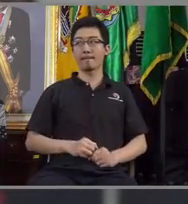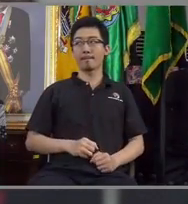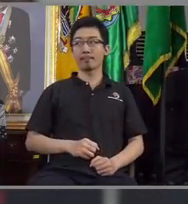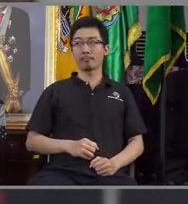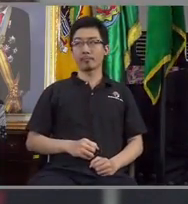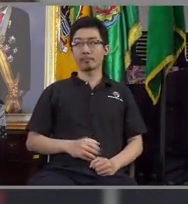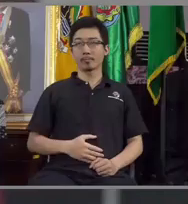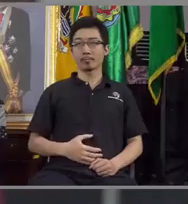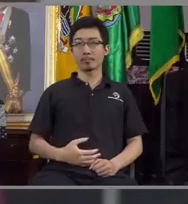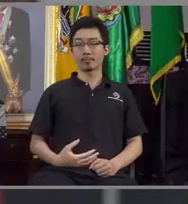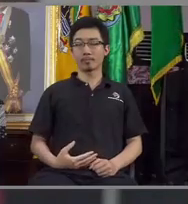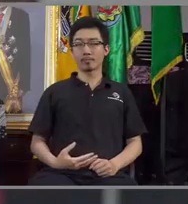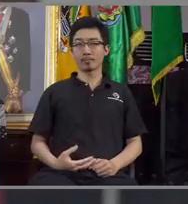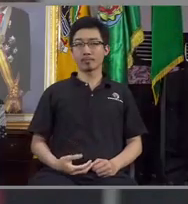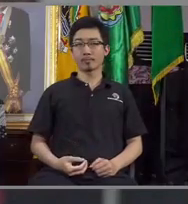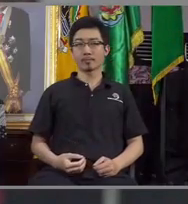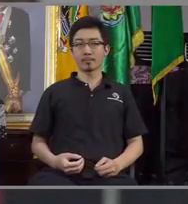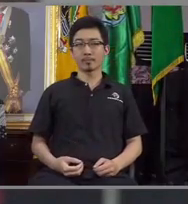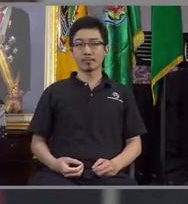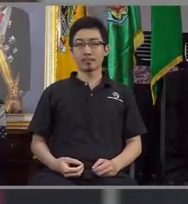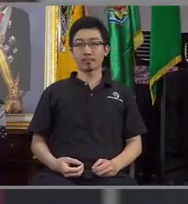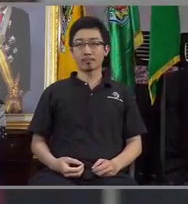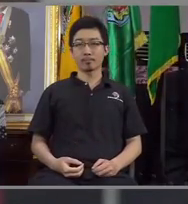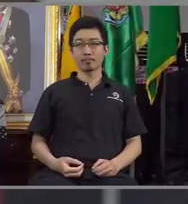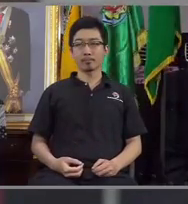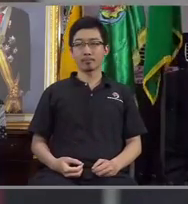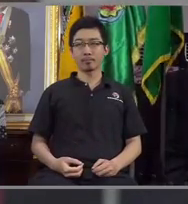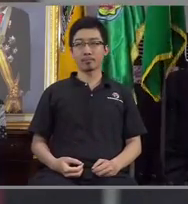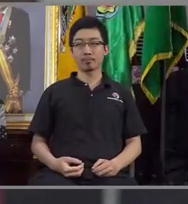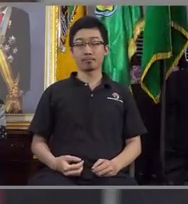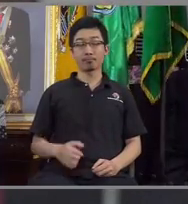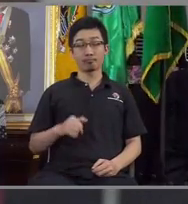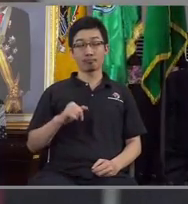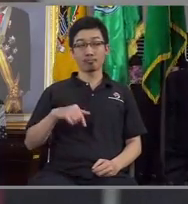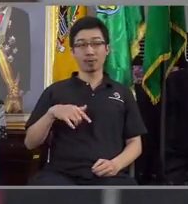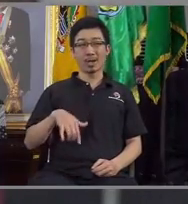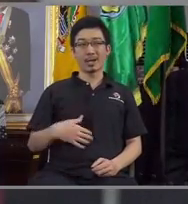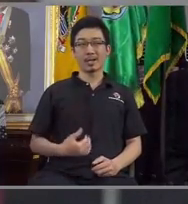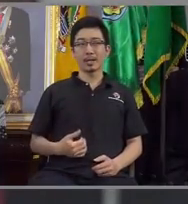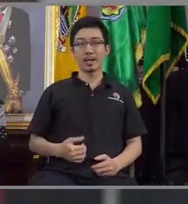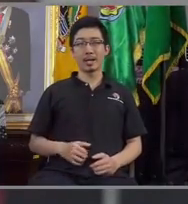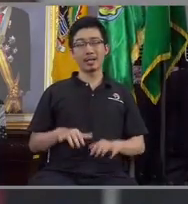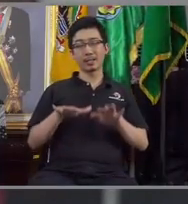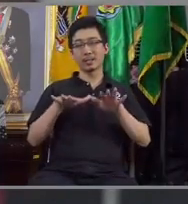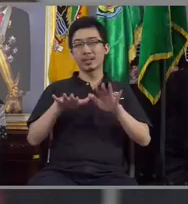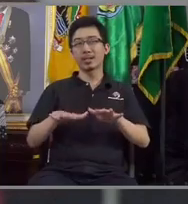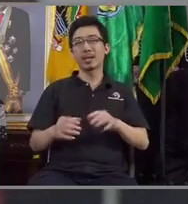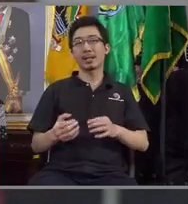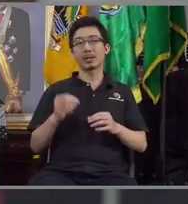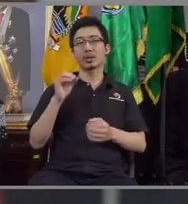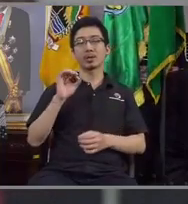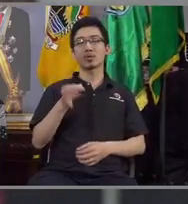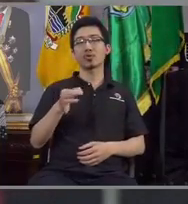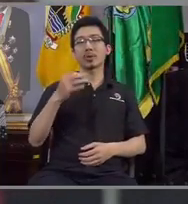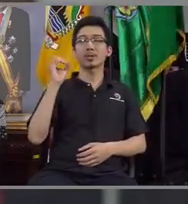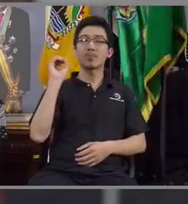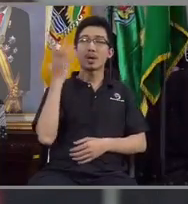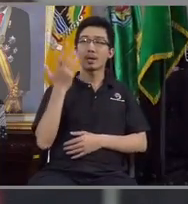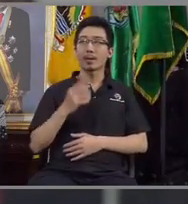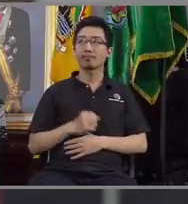terasa sekali Hai saya hidup sejak 92 di Kota Semarang sampai sekarang terasa betul perubahan-perubahan